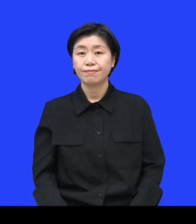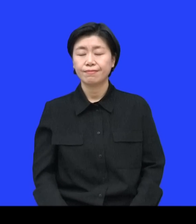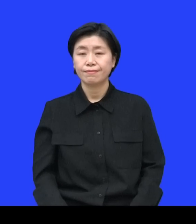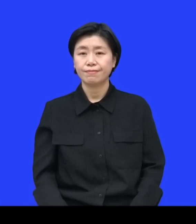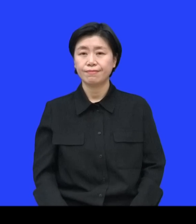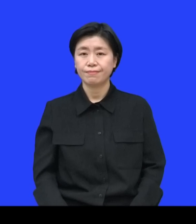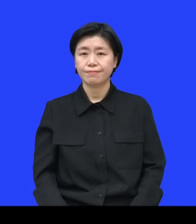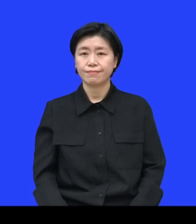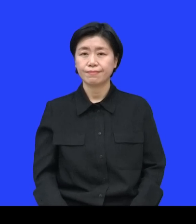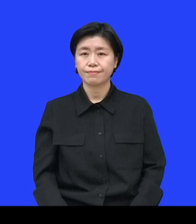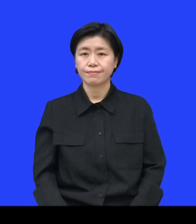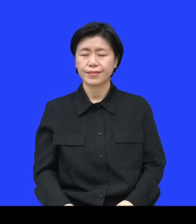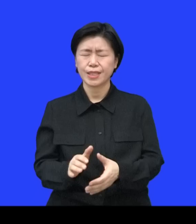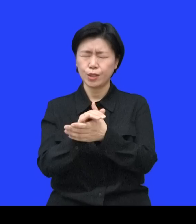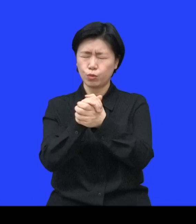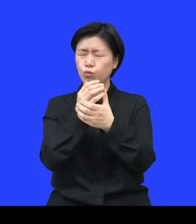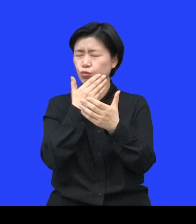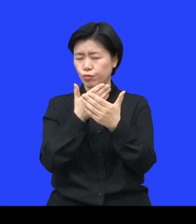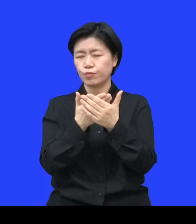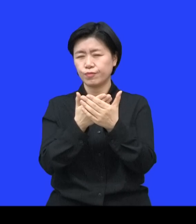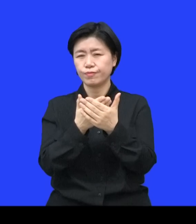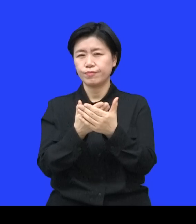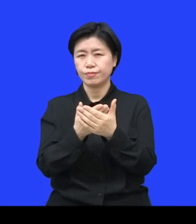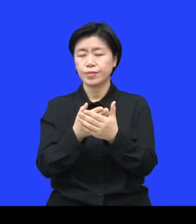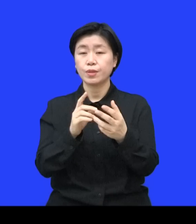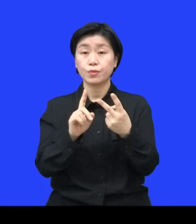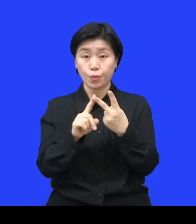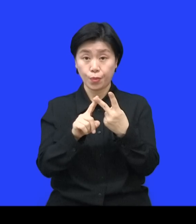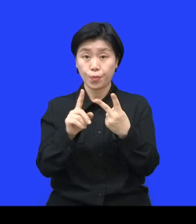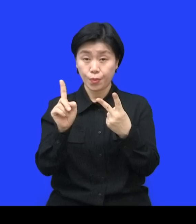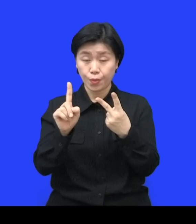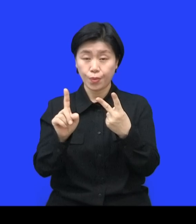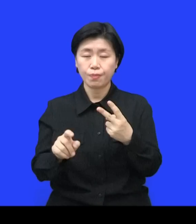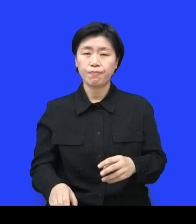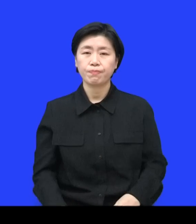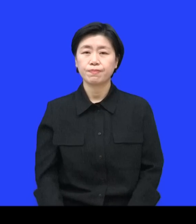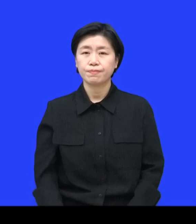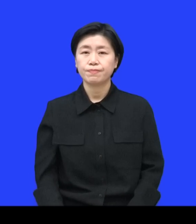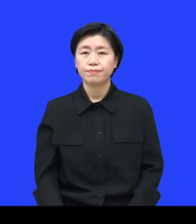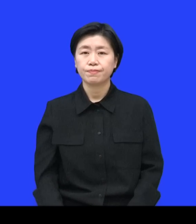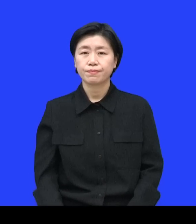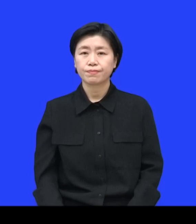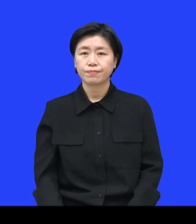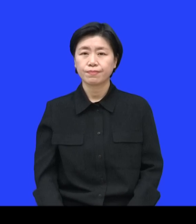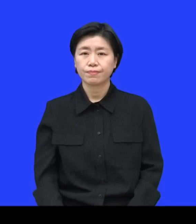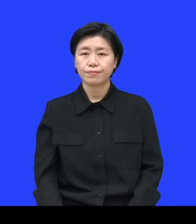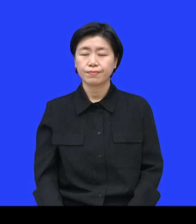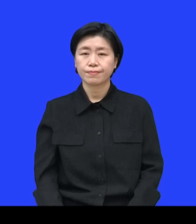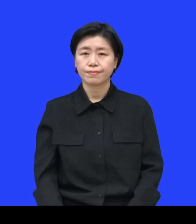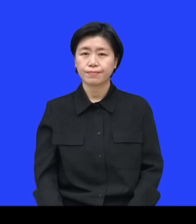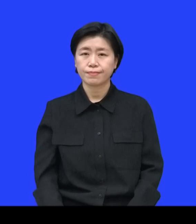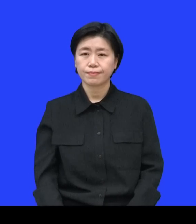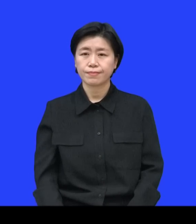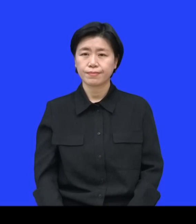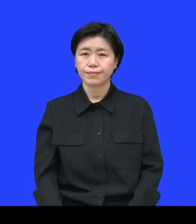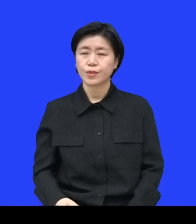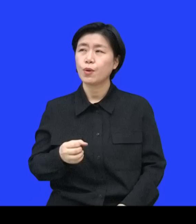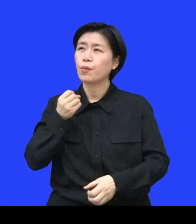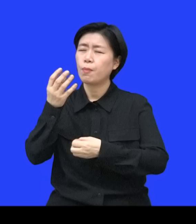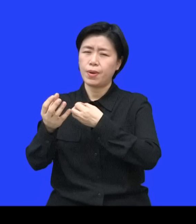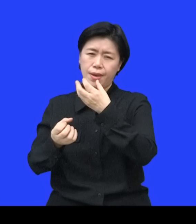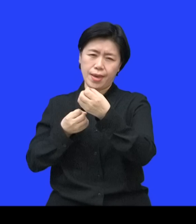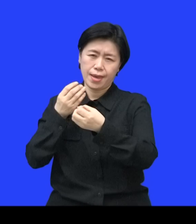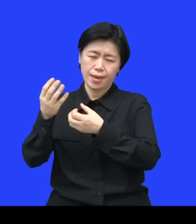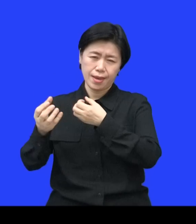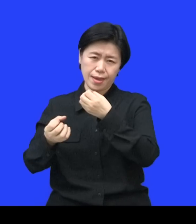사용하셨던 무기가 기도였구나. 또 한 가지가 개인적으로 내가 빠져있는, 내가 못 벗어나는 게 있잖아요. 그게 고백이에요, 고백.